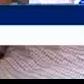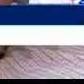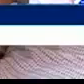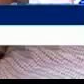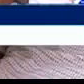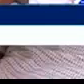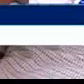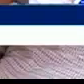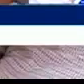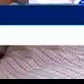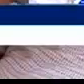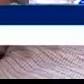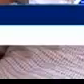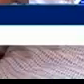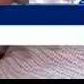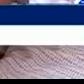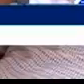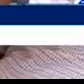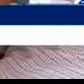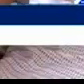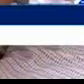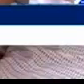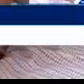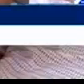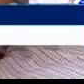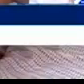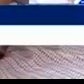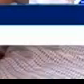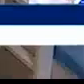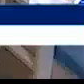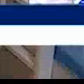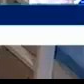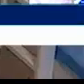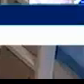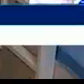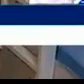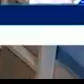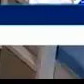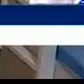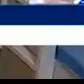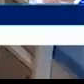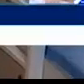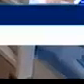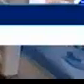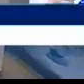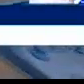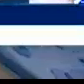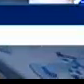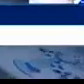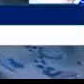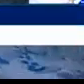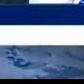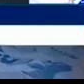ai frigideră, ai mașină, ai ce, și au spus de ce ai nevoie, dacă tu le ai este. Dar toate sunt din donații. Tot din